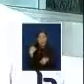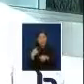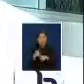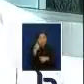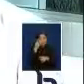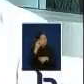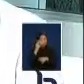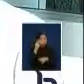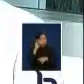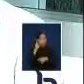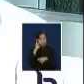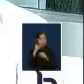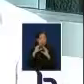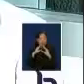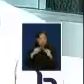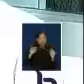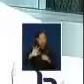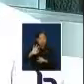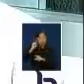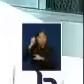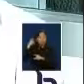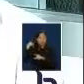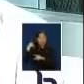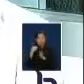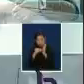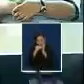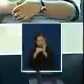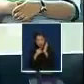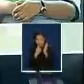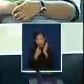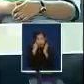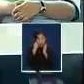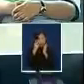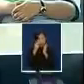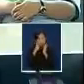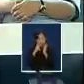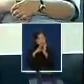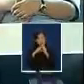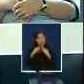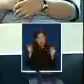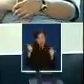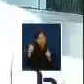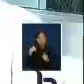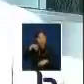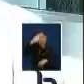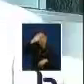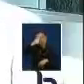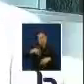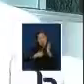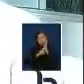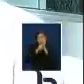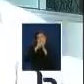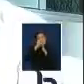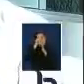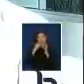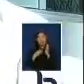ก็จะค่อยๆดีขึ้นนะฮะหลังจากพื้นออก 2-3 วันนะพอมีไข้แล้วก็มีออกพื้นเนี่ยก็จากวันแรกถึงวันที่